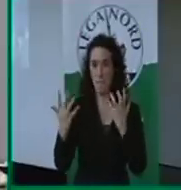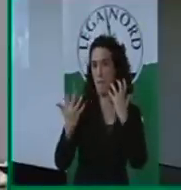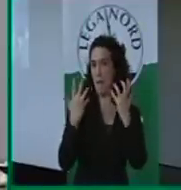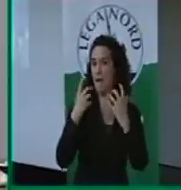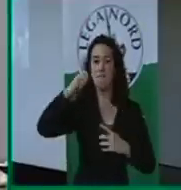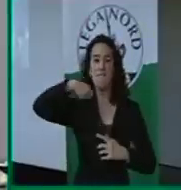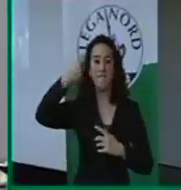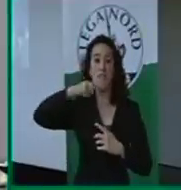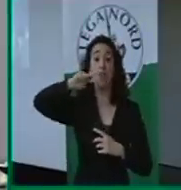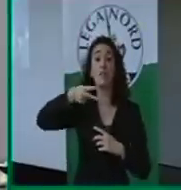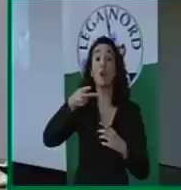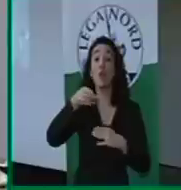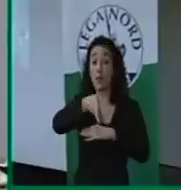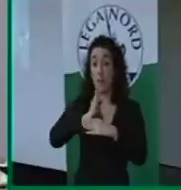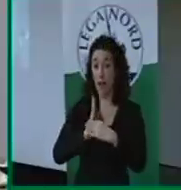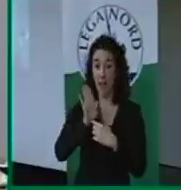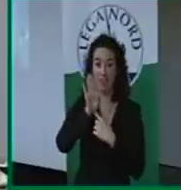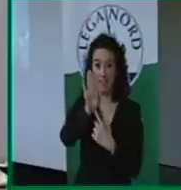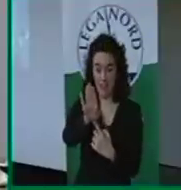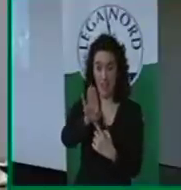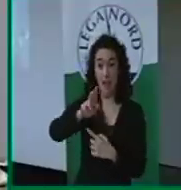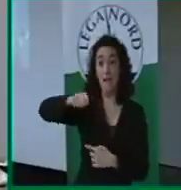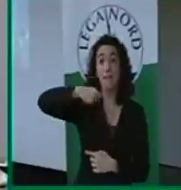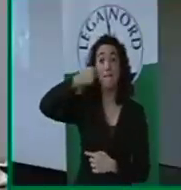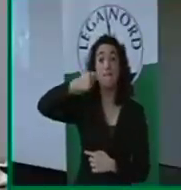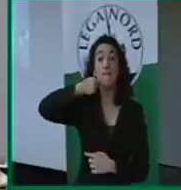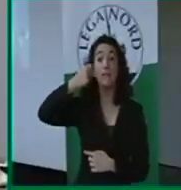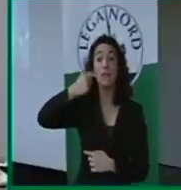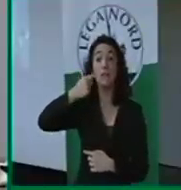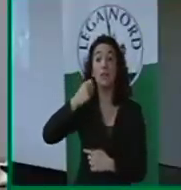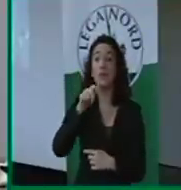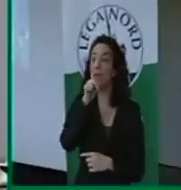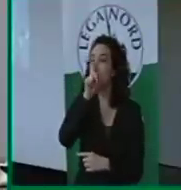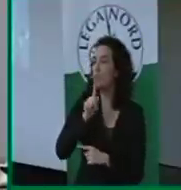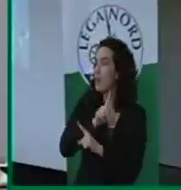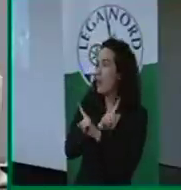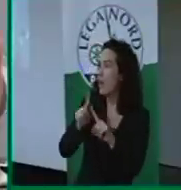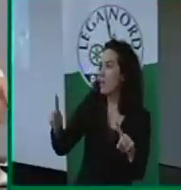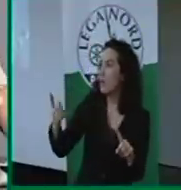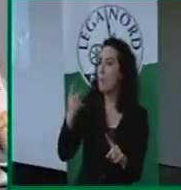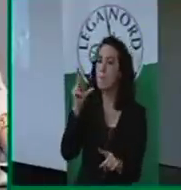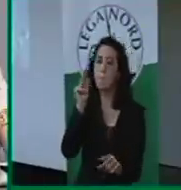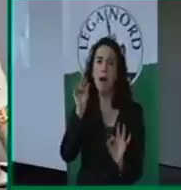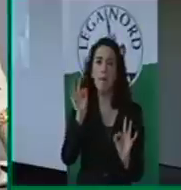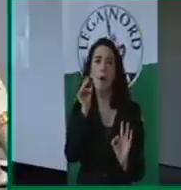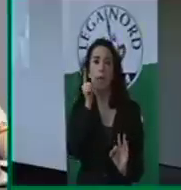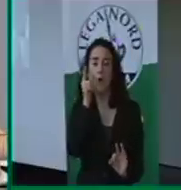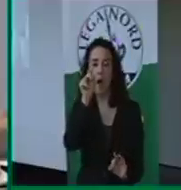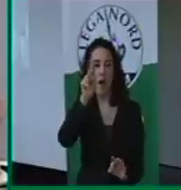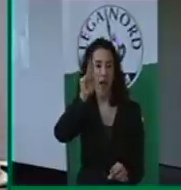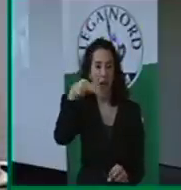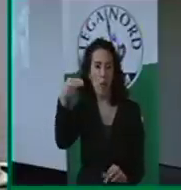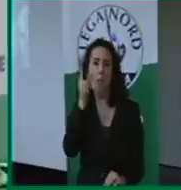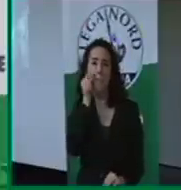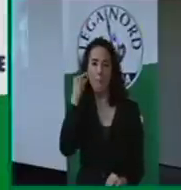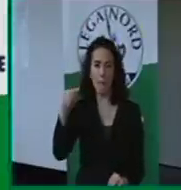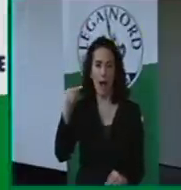parte silenzio in sala perché parla Il Padrino dell'Euro vi ho detto tutto ascoltiamo